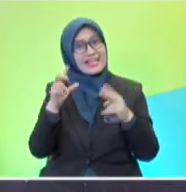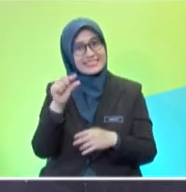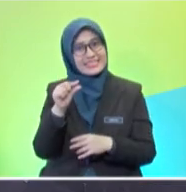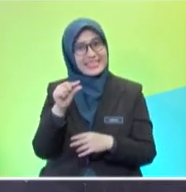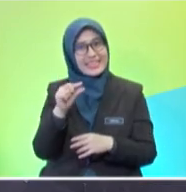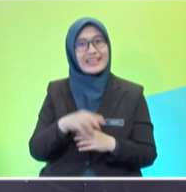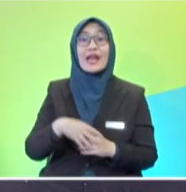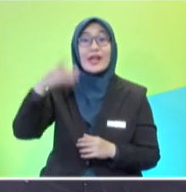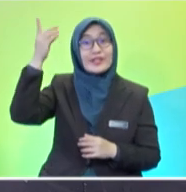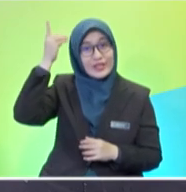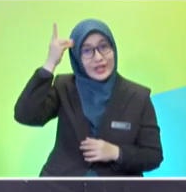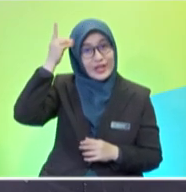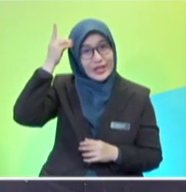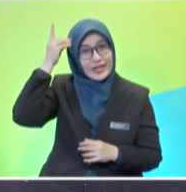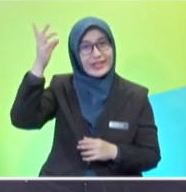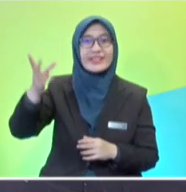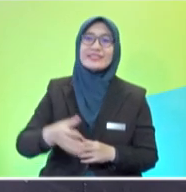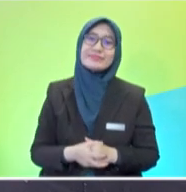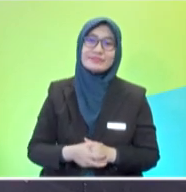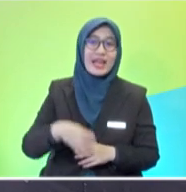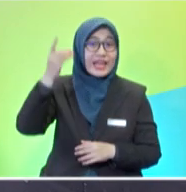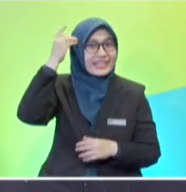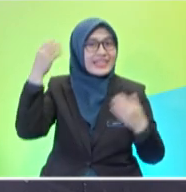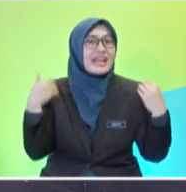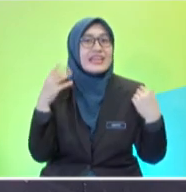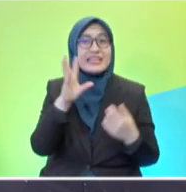tinggal satu dua tiga empat lima